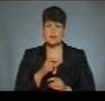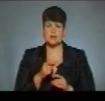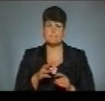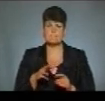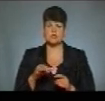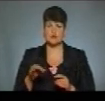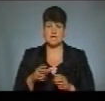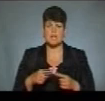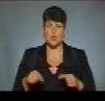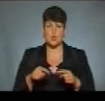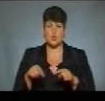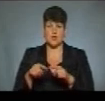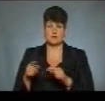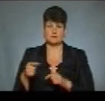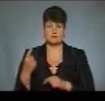округах Тернопільщини.